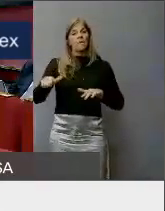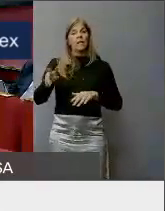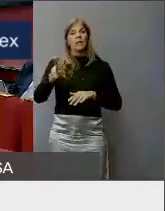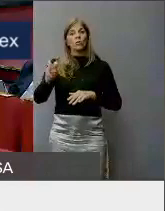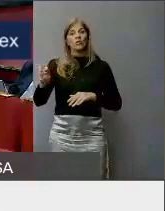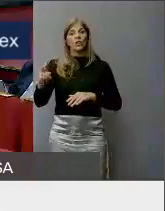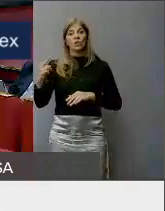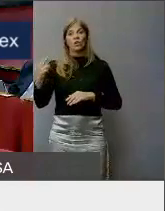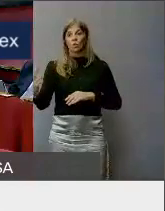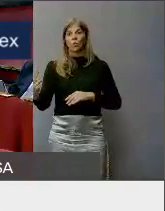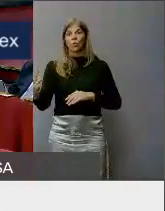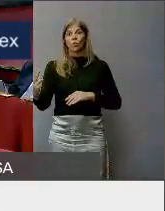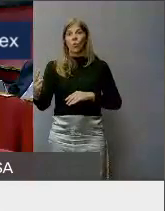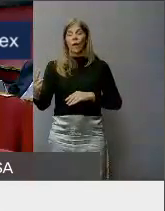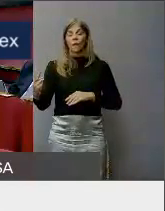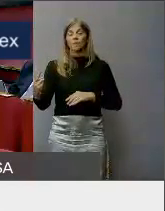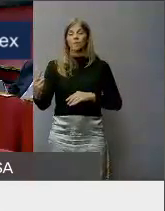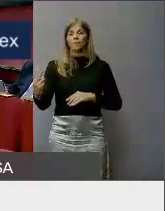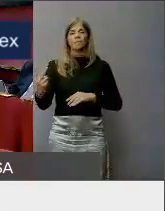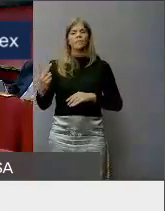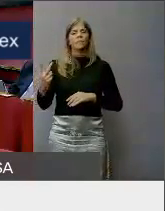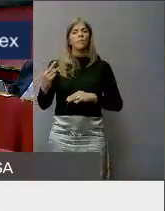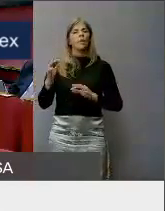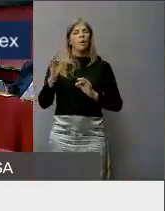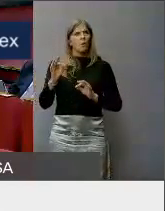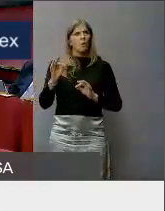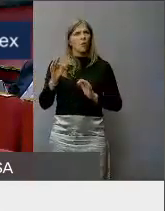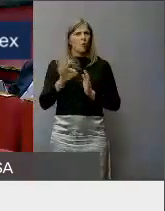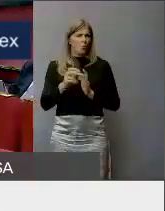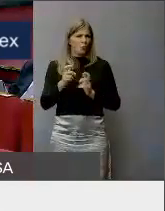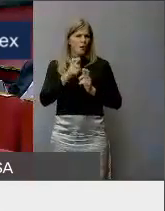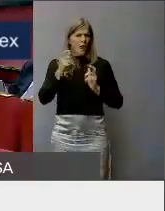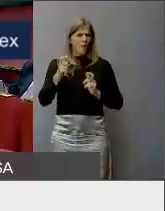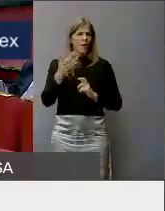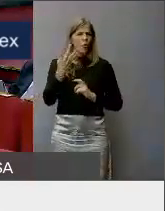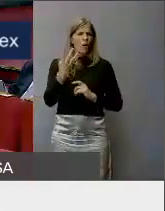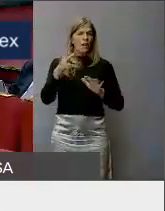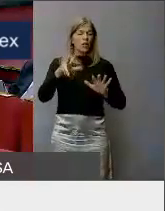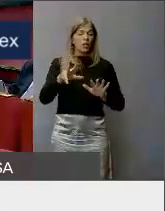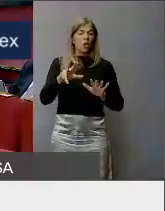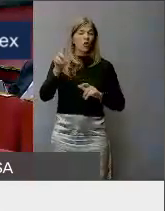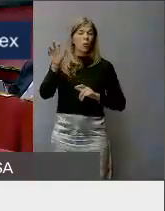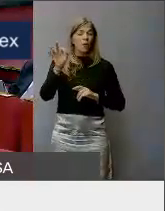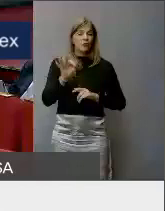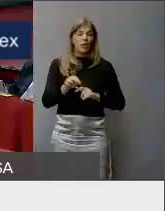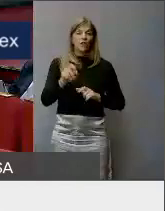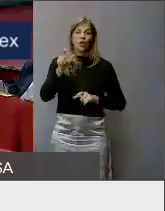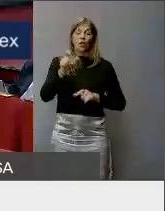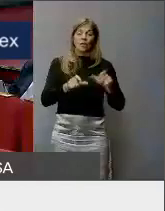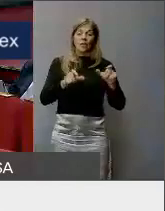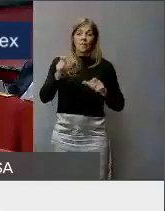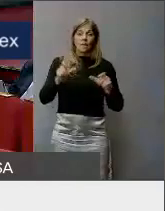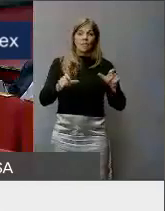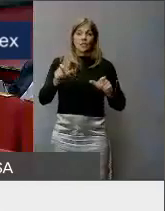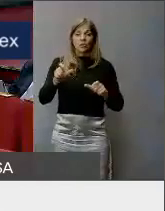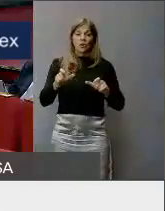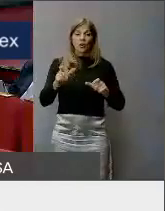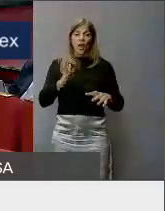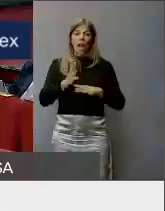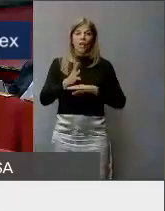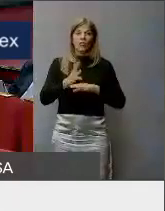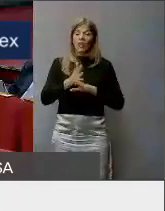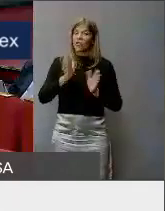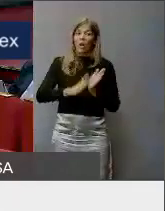il dato più grave è il 40 e il 48 per cento di persone che si rivolgono per la prima volta